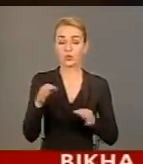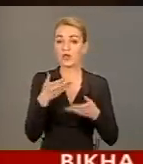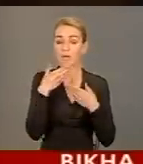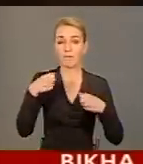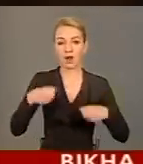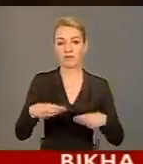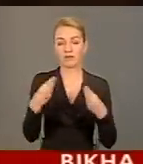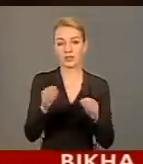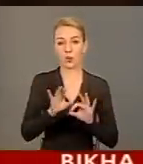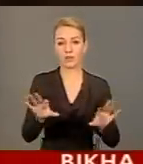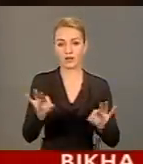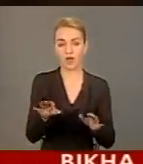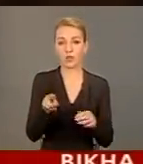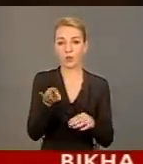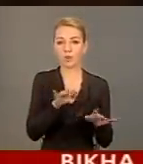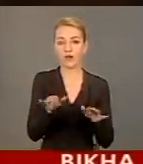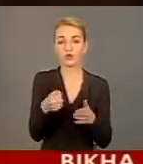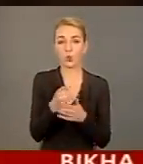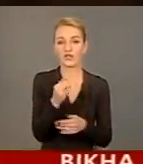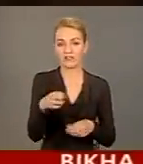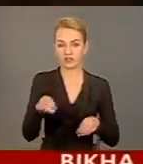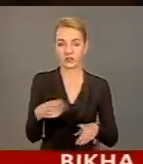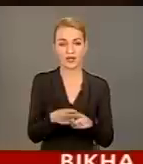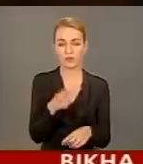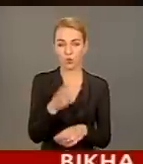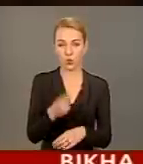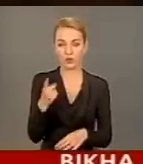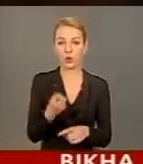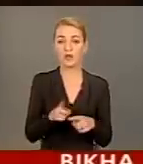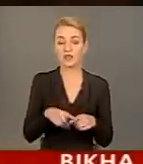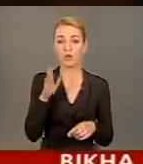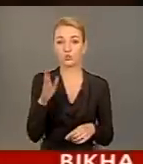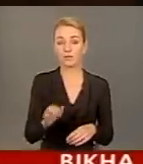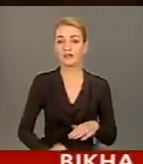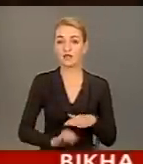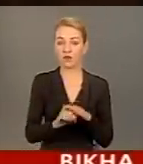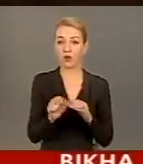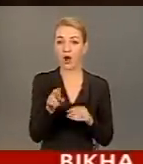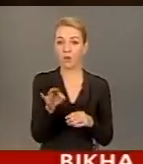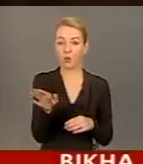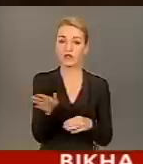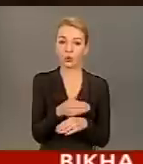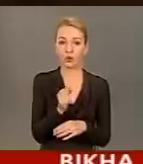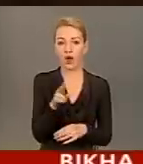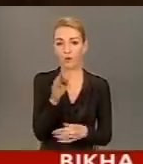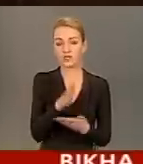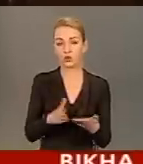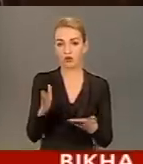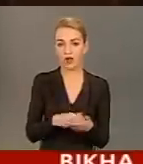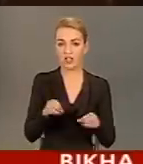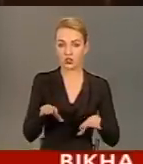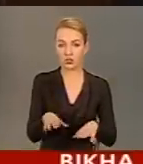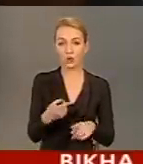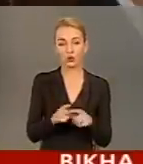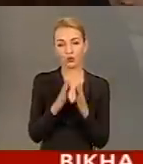давати коментарі по справі до її вирішення. Це заборонено просто. Це буде підставою для або відводу, або скасування рішення. Тому